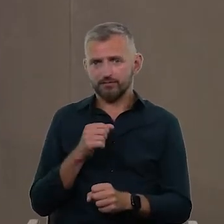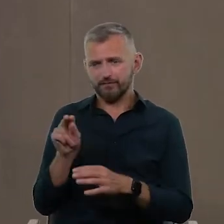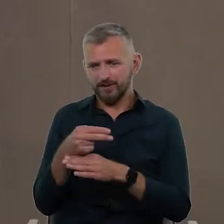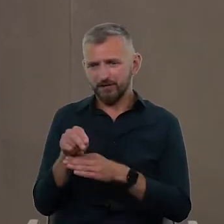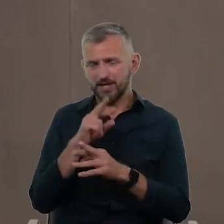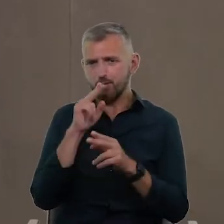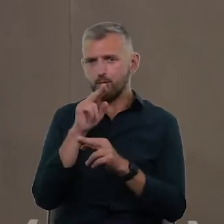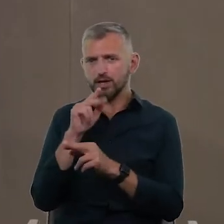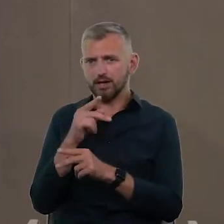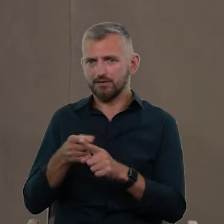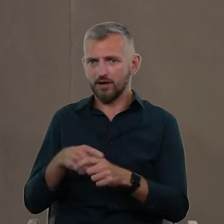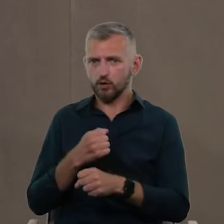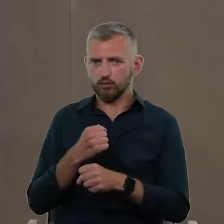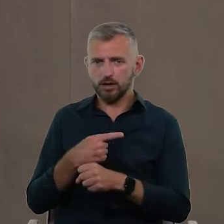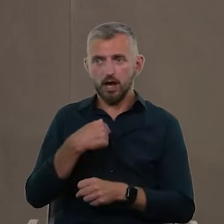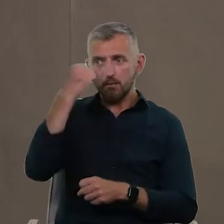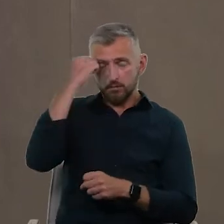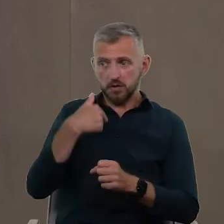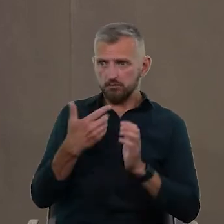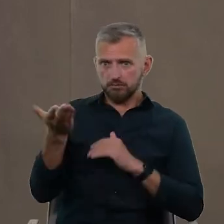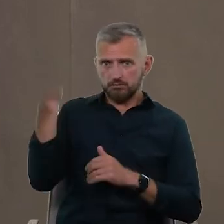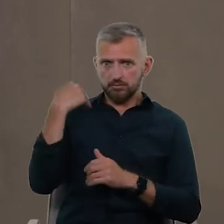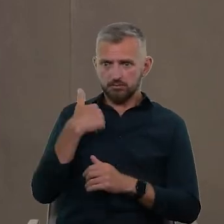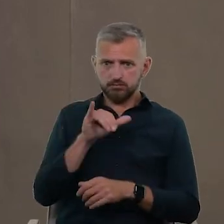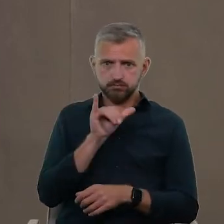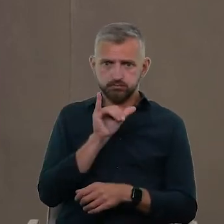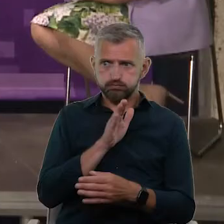помилками, це зробити, тому що, я пам'ятаю, ми відвідували тюрму,